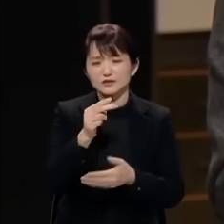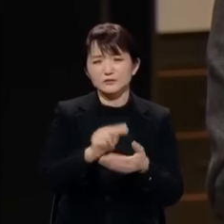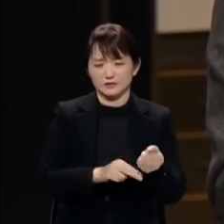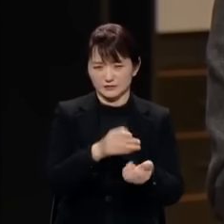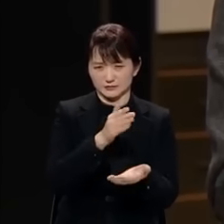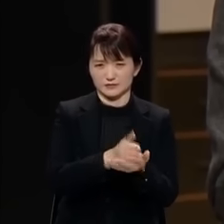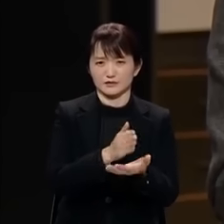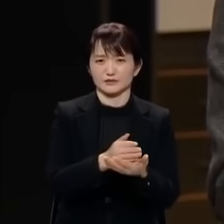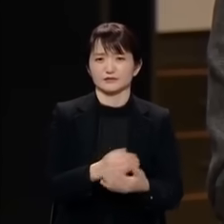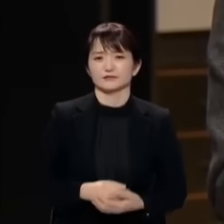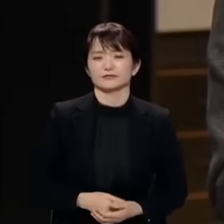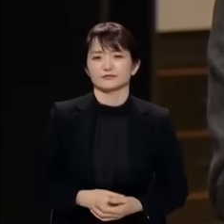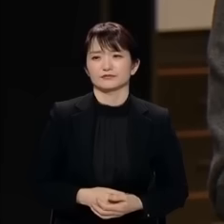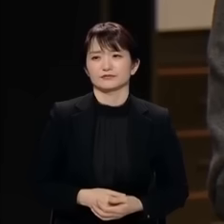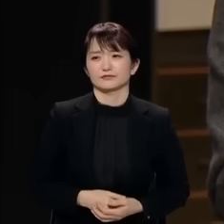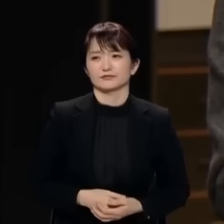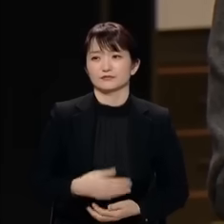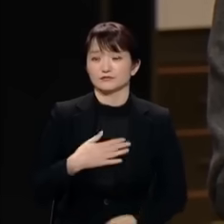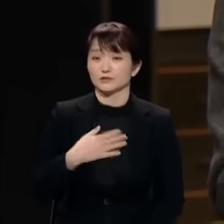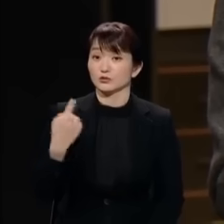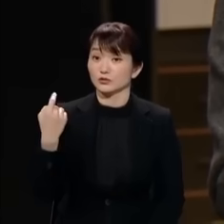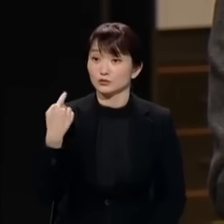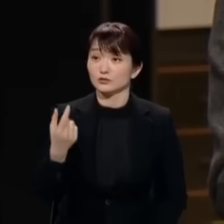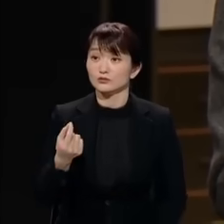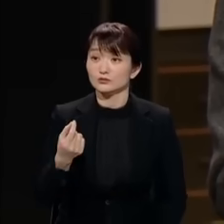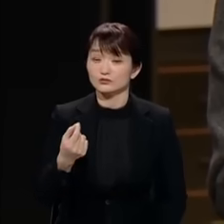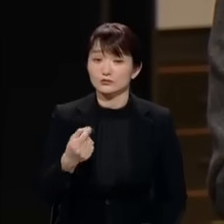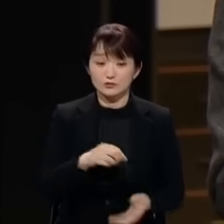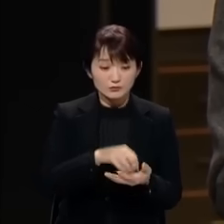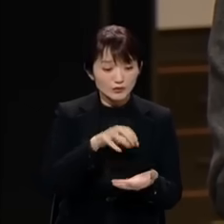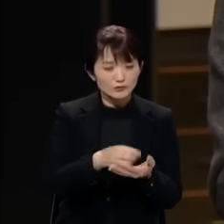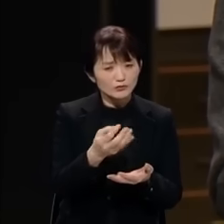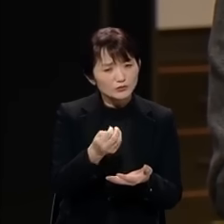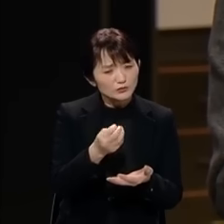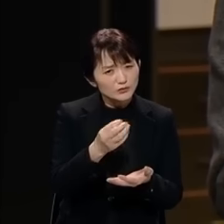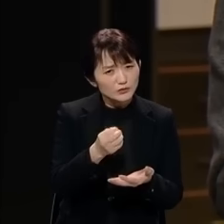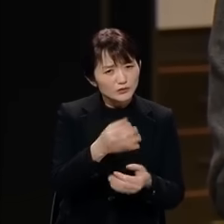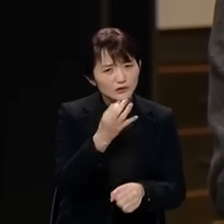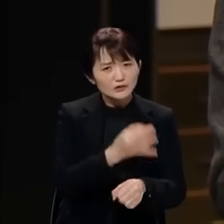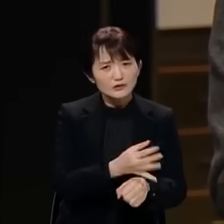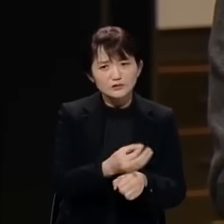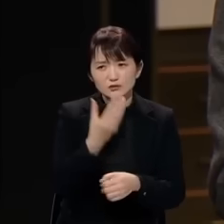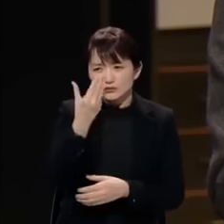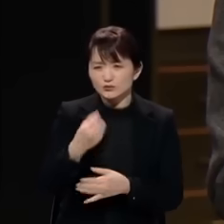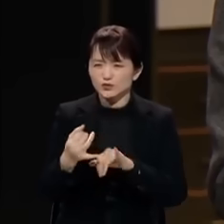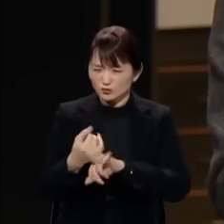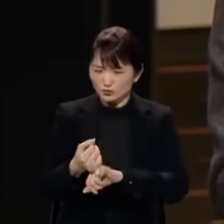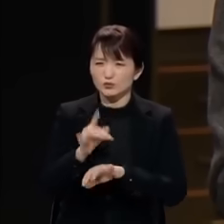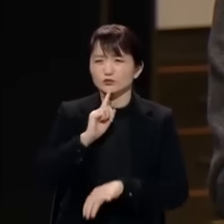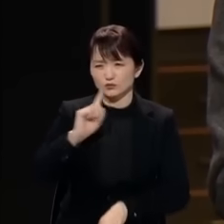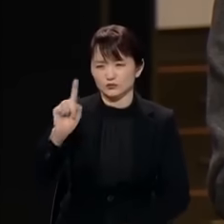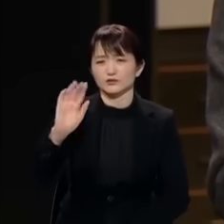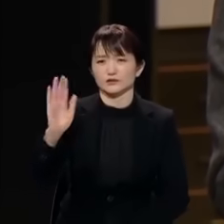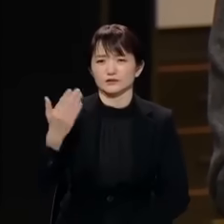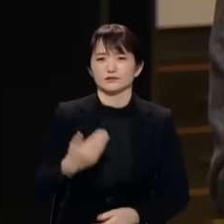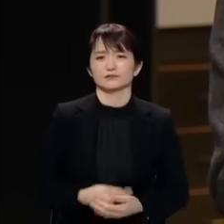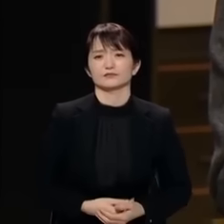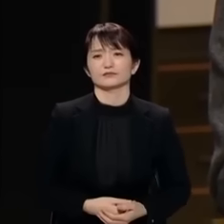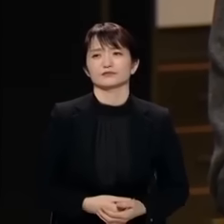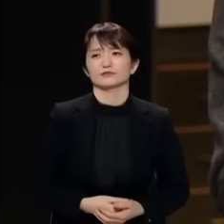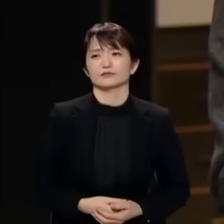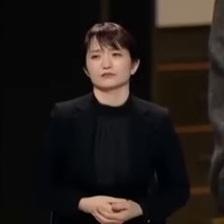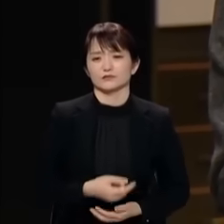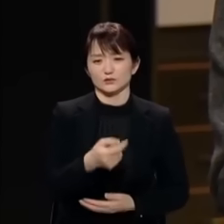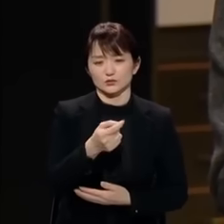하셨고요 강진성 님 저도 어제 그랬어요 빵을 몇 만 원어치 샀는데 음료 주은 꼭 해야 한다고 하더라고요 하셨습니다 쪼꾸미 님